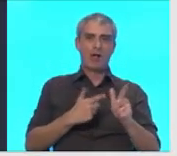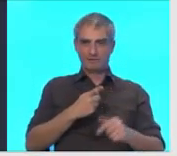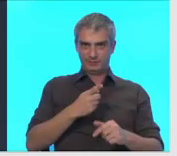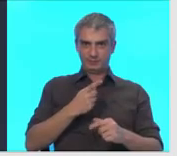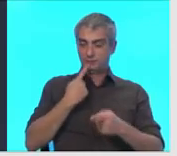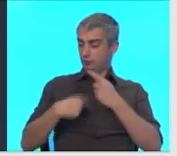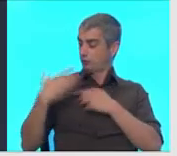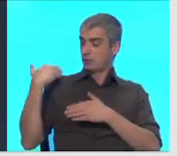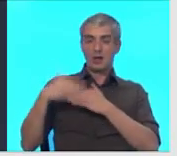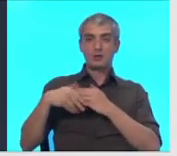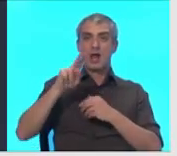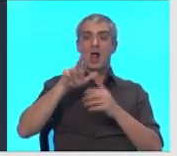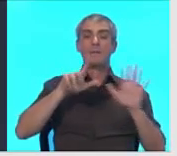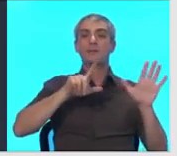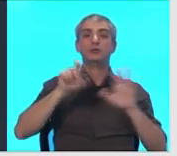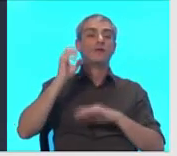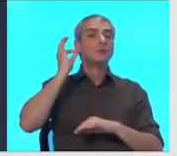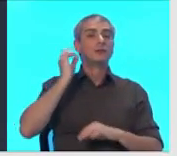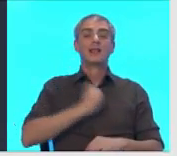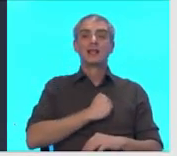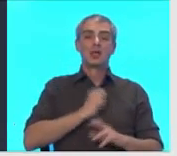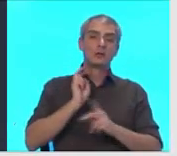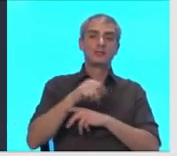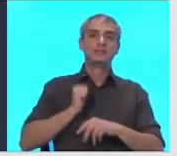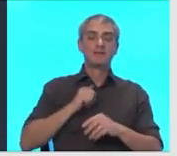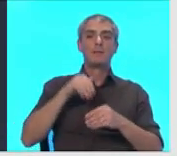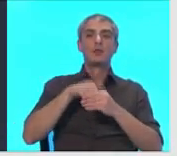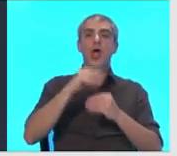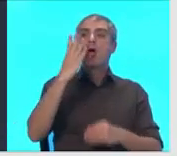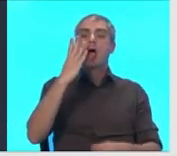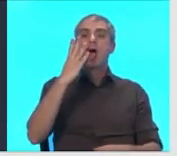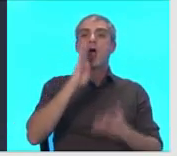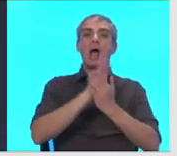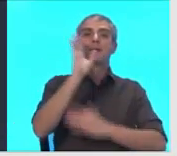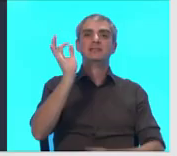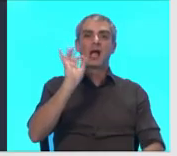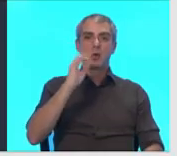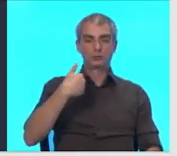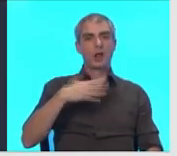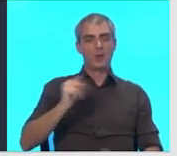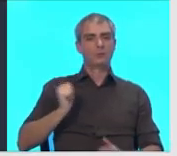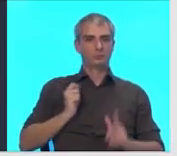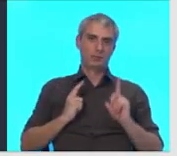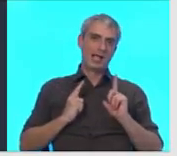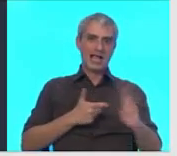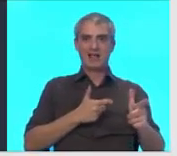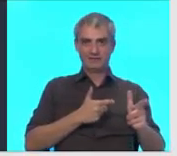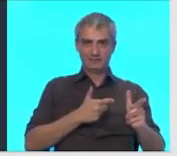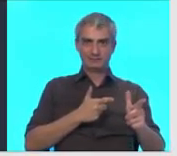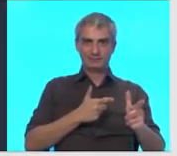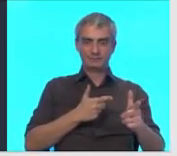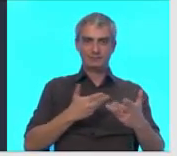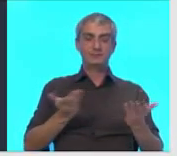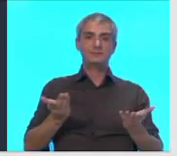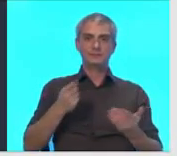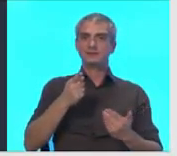האחרונה 2,700 צעירות דתיות התגייסו לצה"ל, 14% מתוכן התגייסו ליחידות קרביות. זה